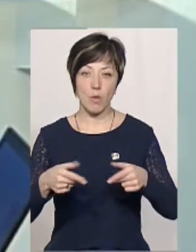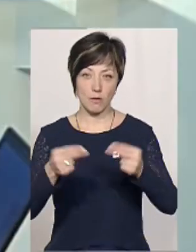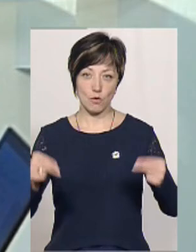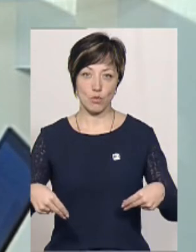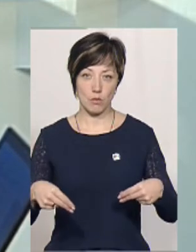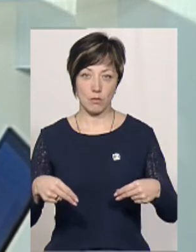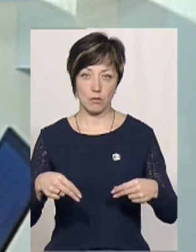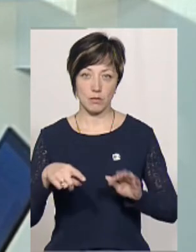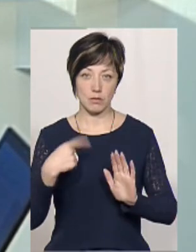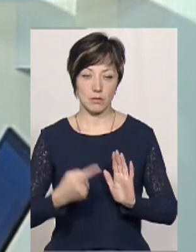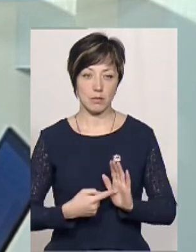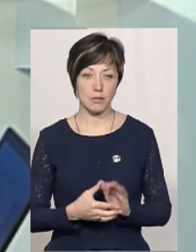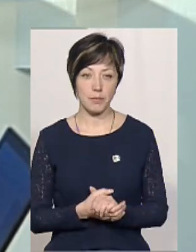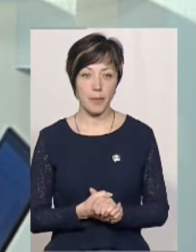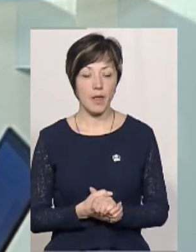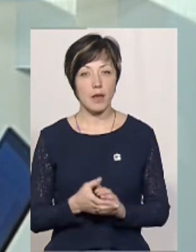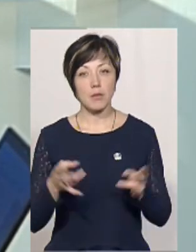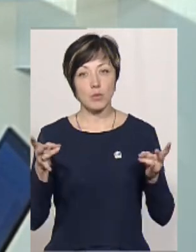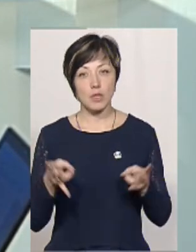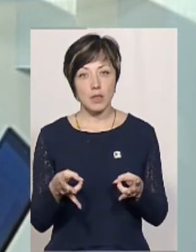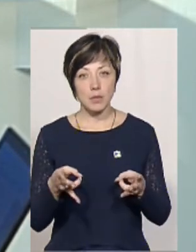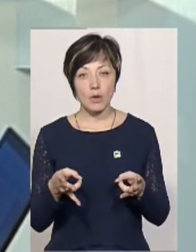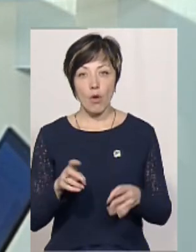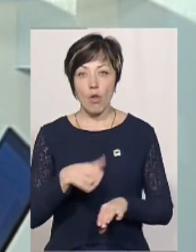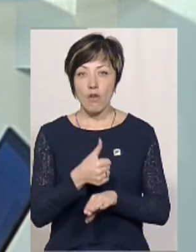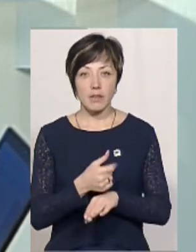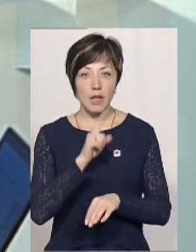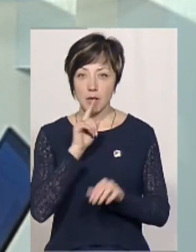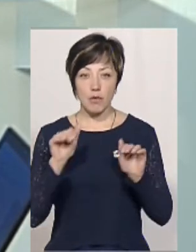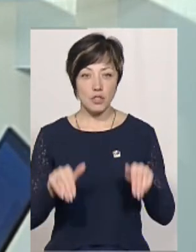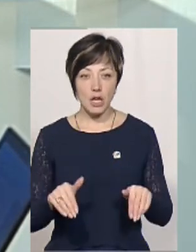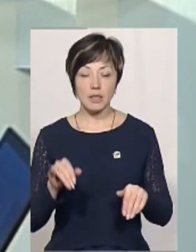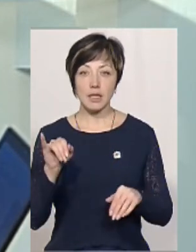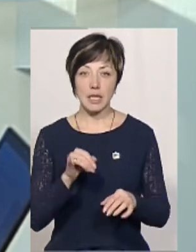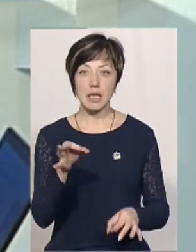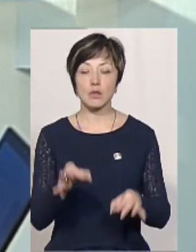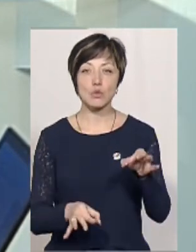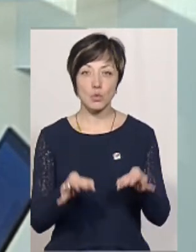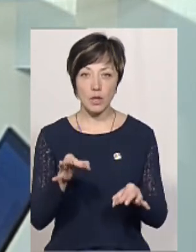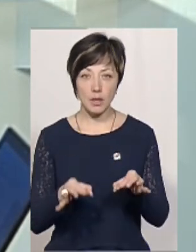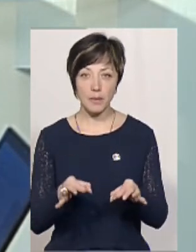шлюб? Ну, тут вже потрібно, головне, не мовчати, і на суді,